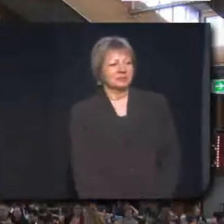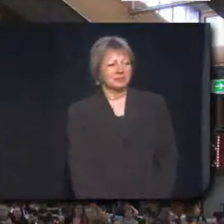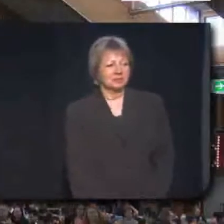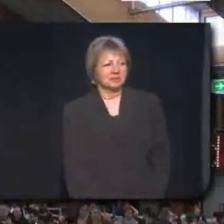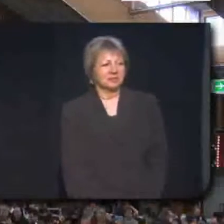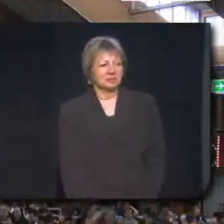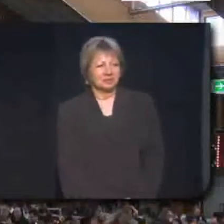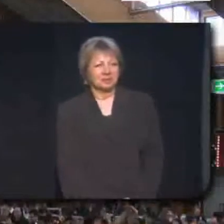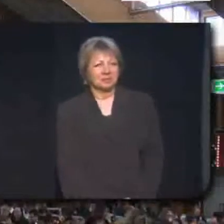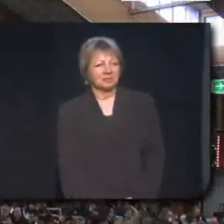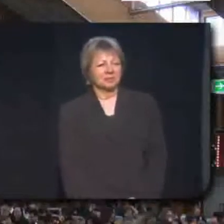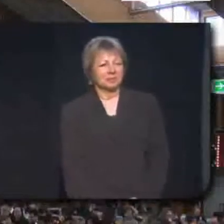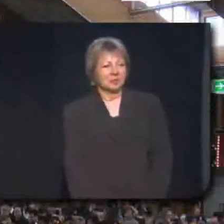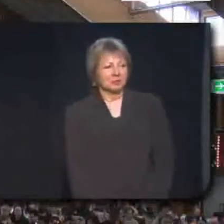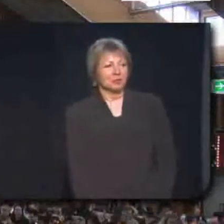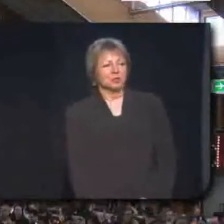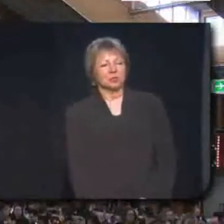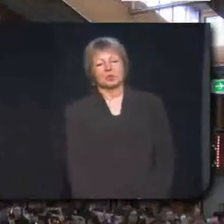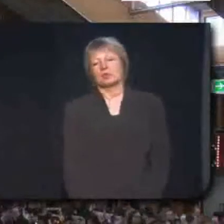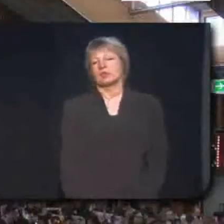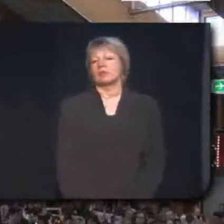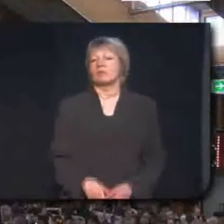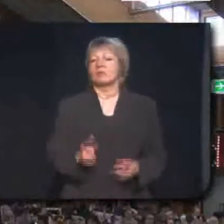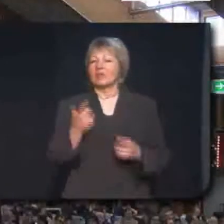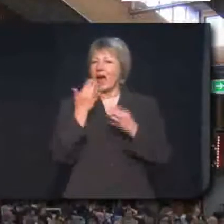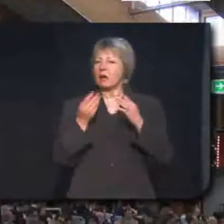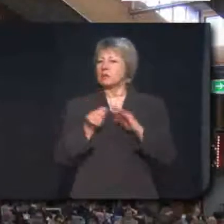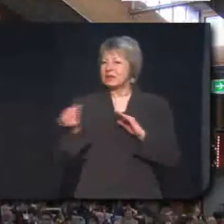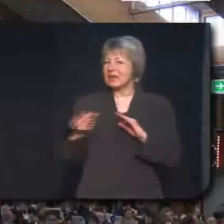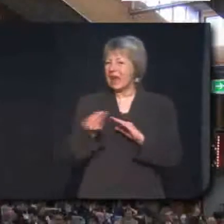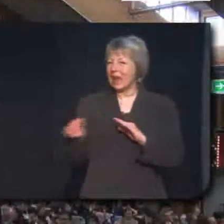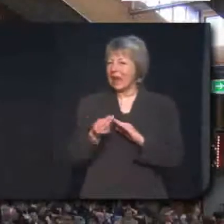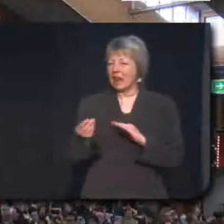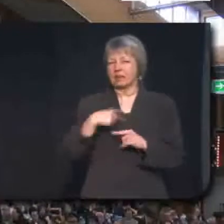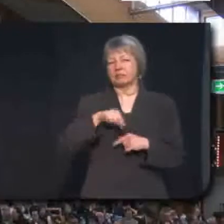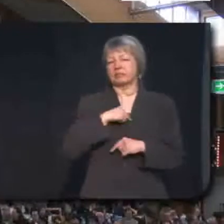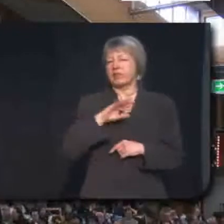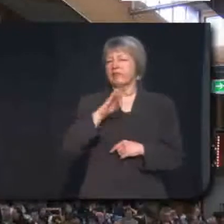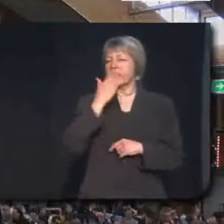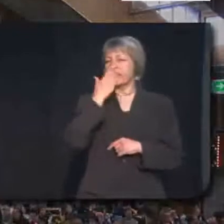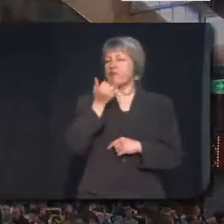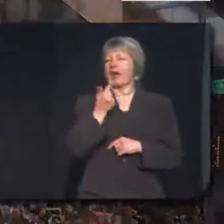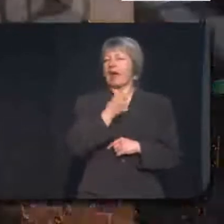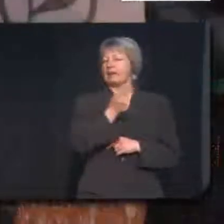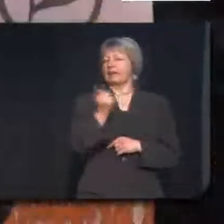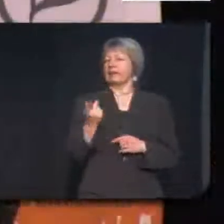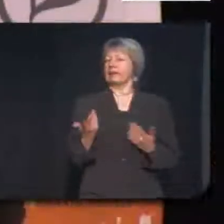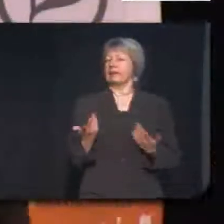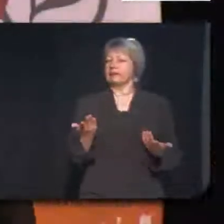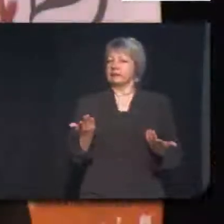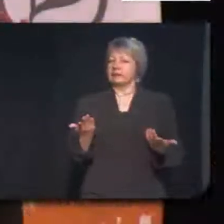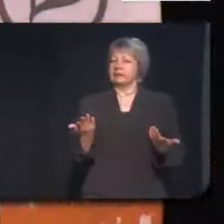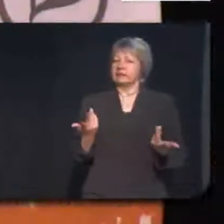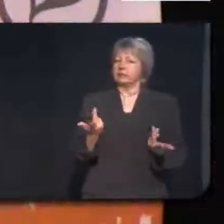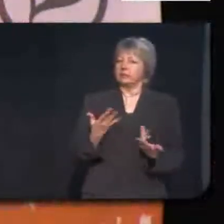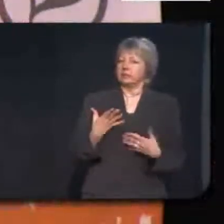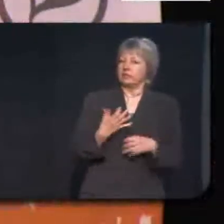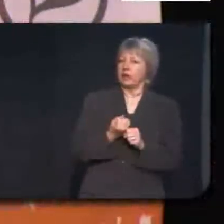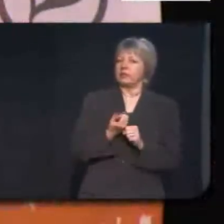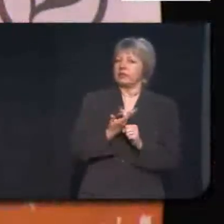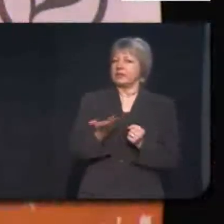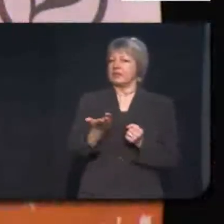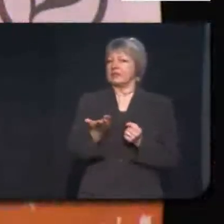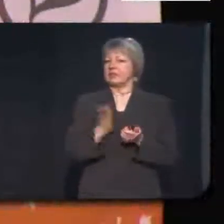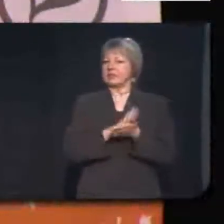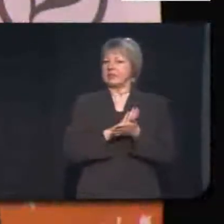so beim Ausziehen ist uns aufgefallen dass etliche von euch nicht in der Lage sind das hier sauber